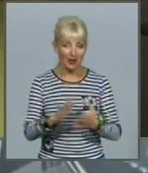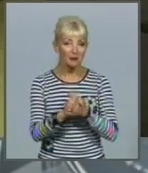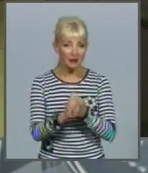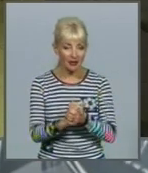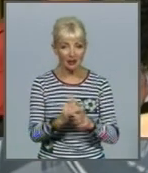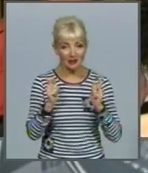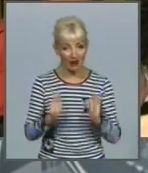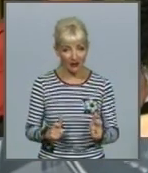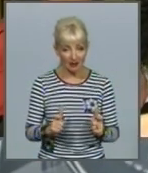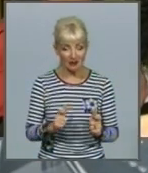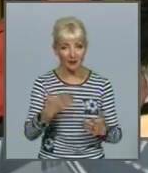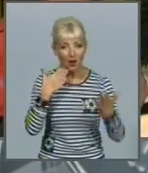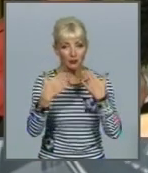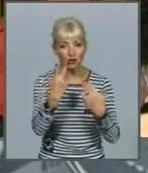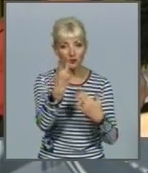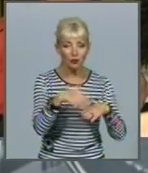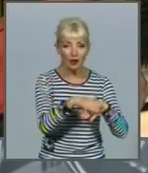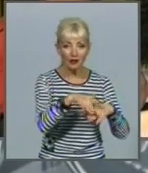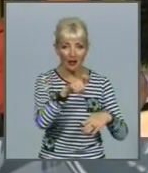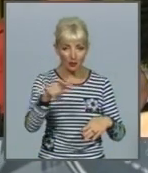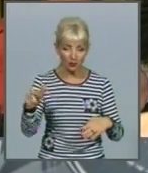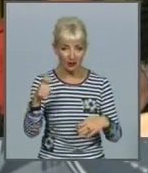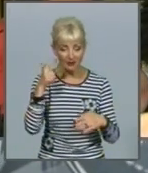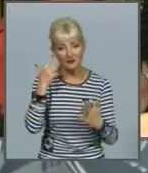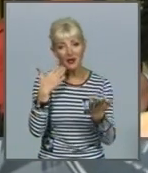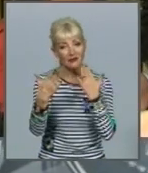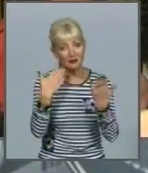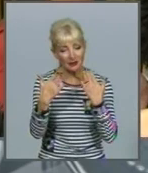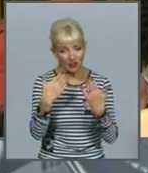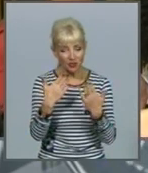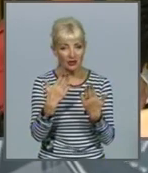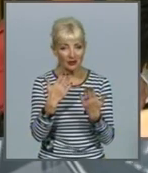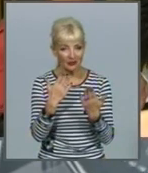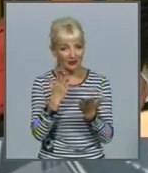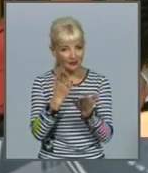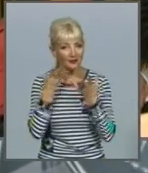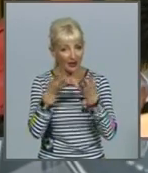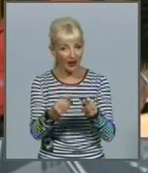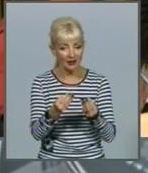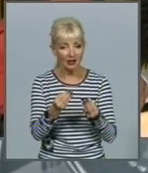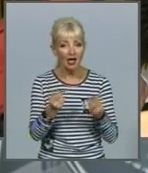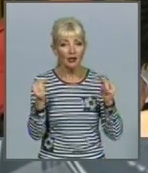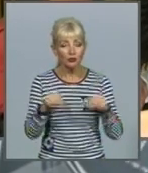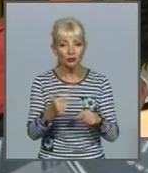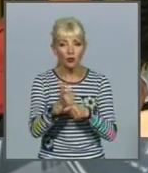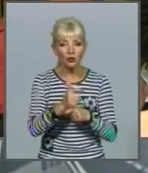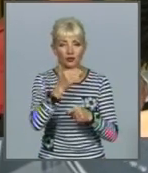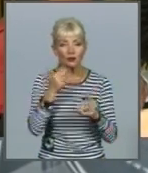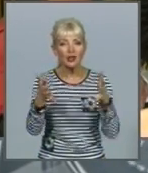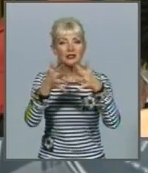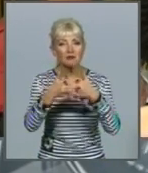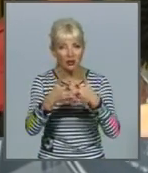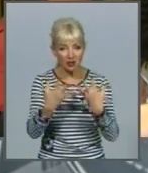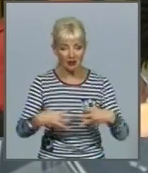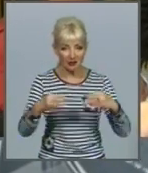народов, взаимопроникновение накладывает свой отпечаток. Тем более, если учесть, что здесь очень много смешанных семей. Поэтому